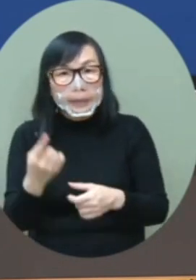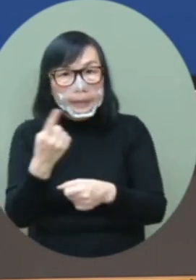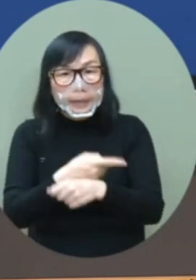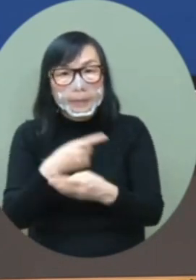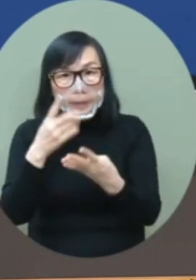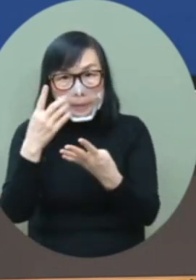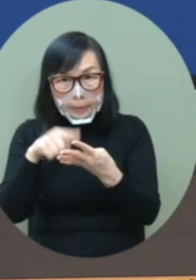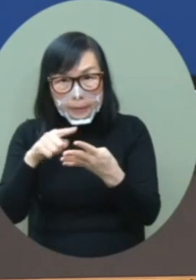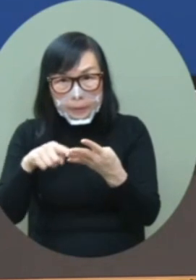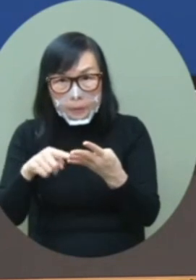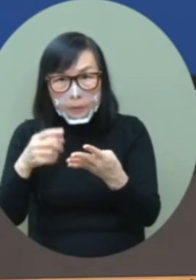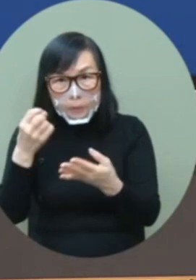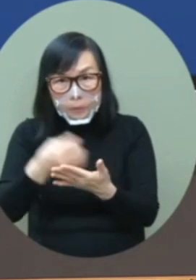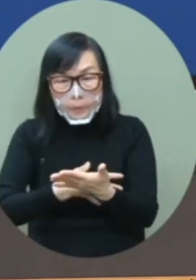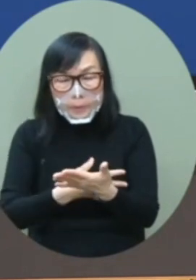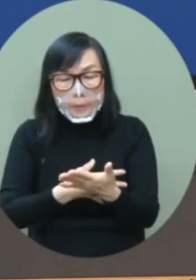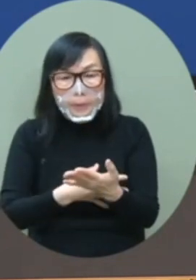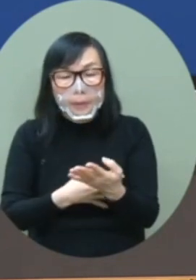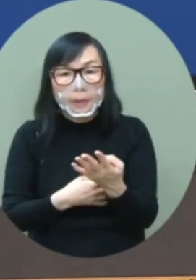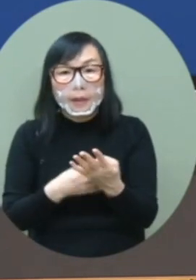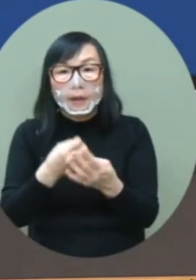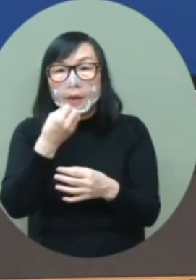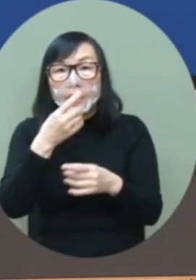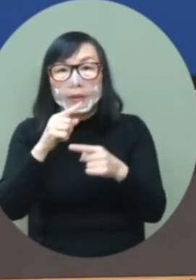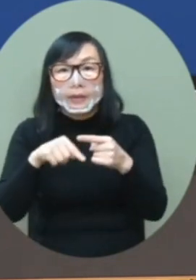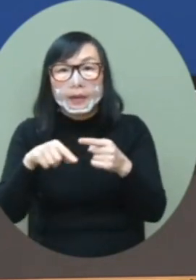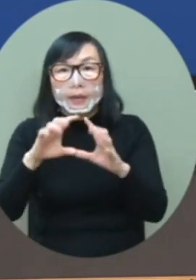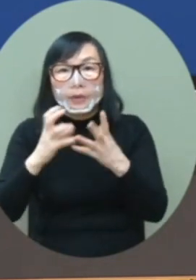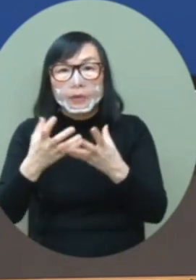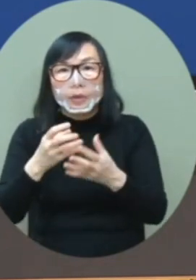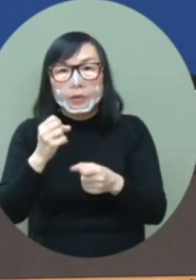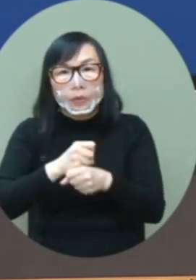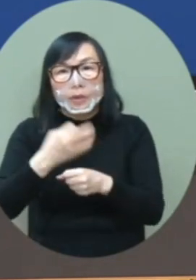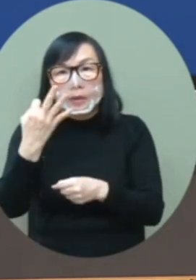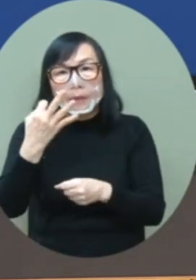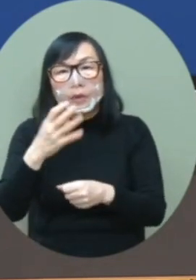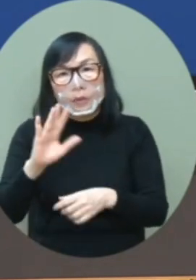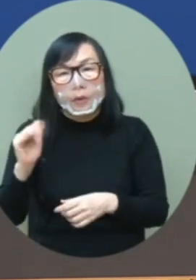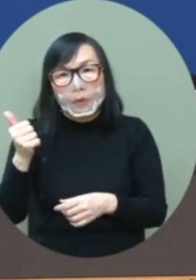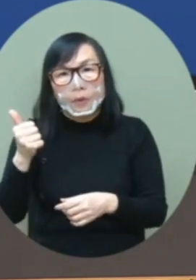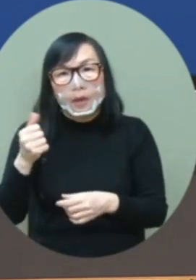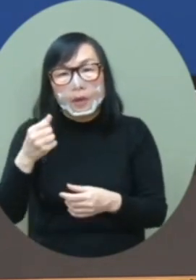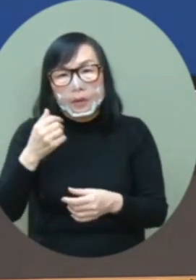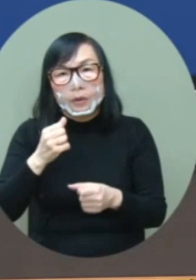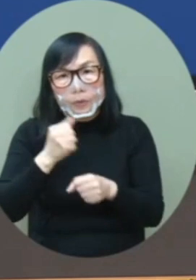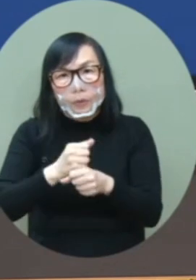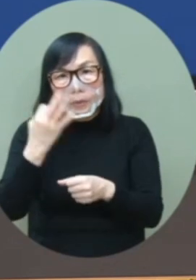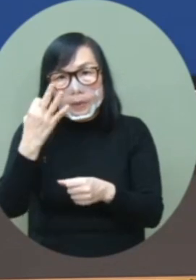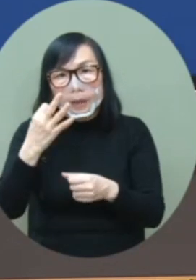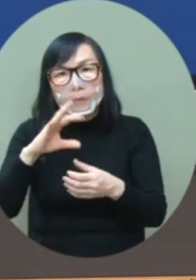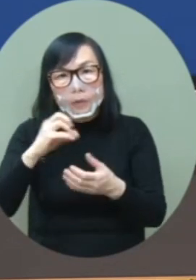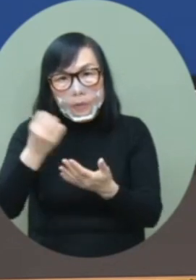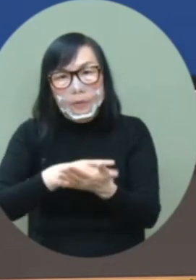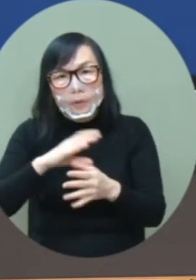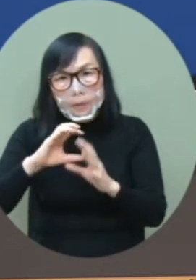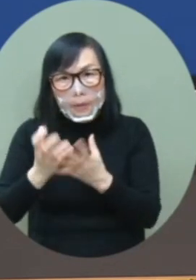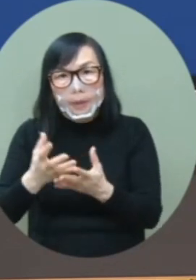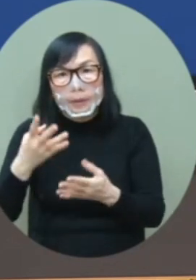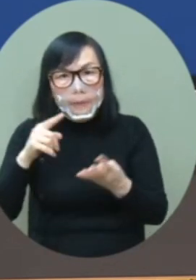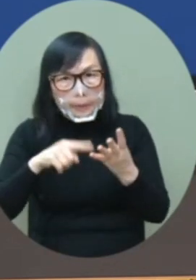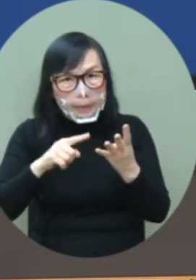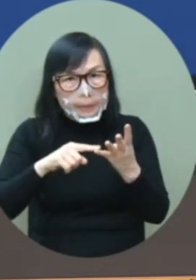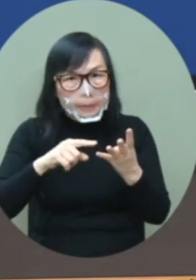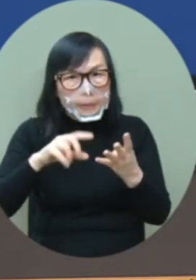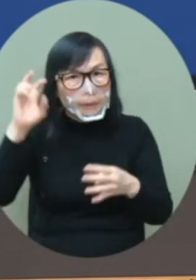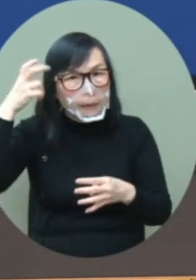個措施裏面咧，港大團隊話你做3個已經好好啦，我哋已經做足呢3個。第四個因為考慮